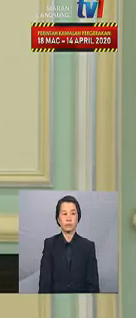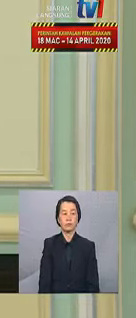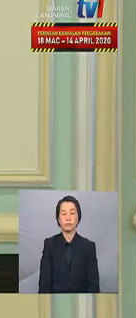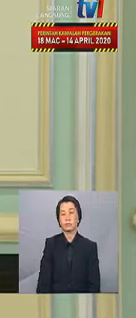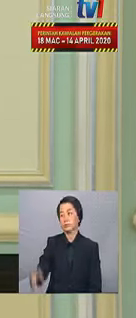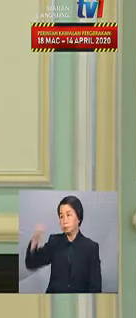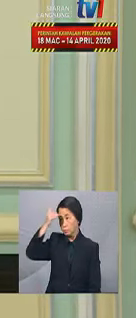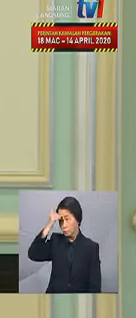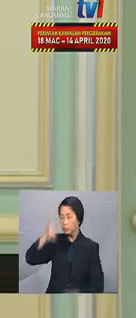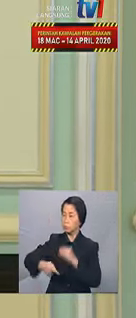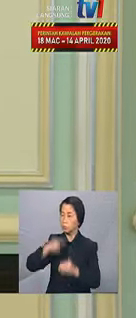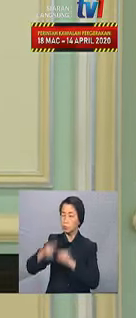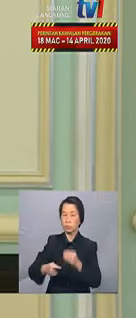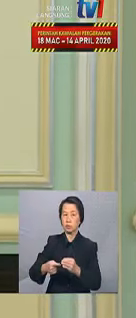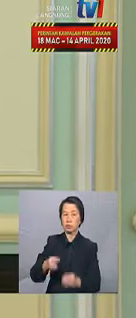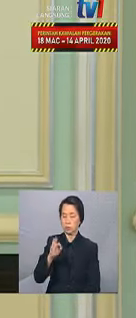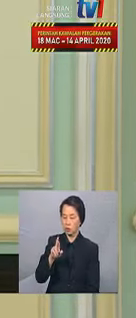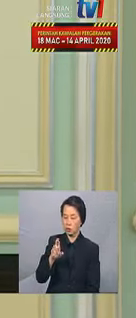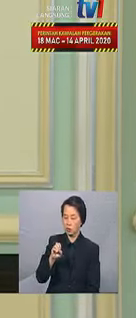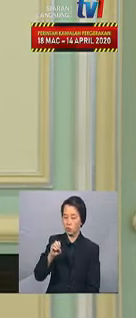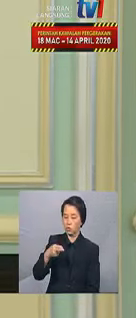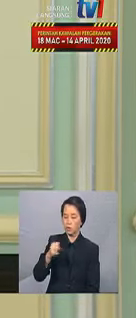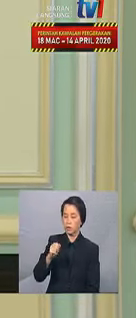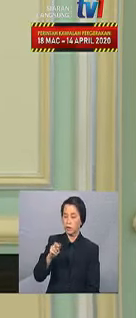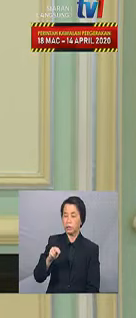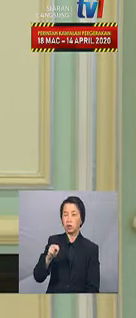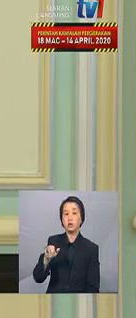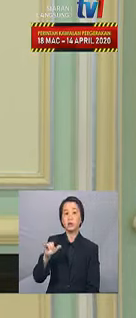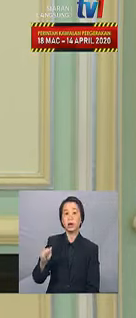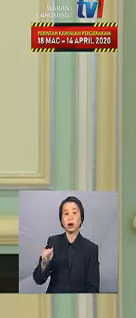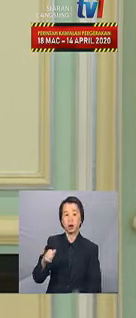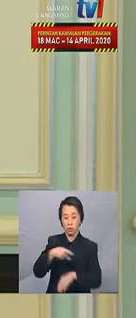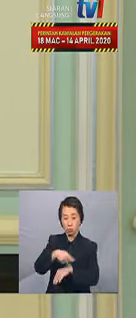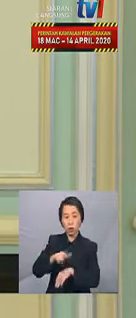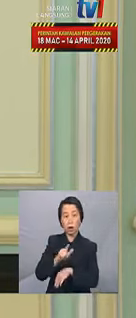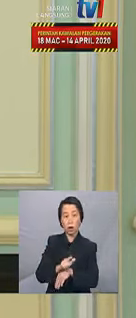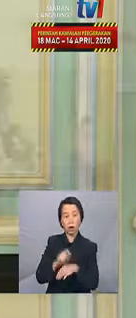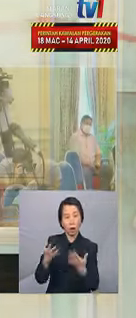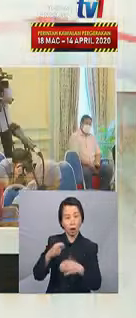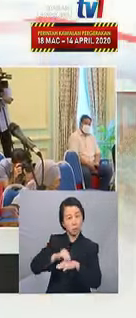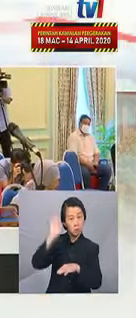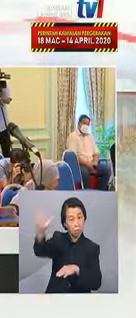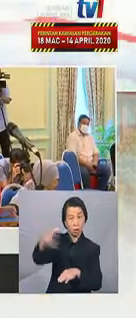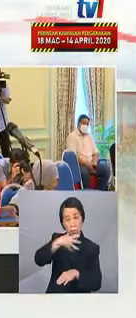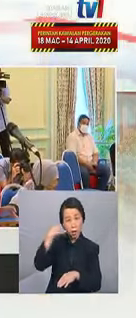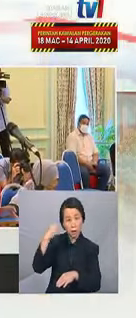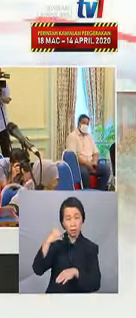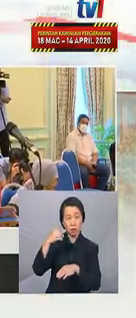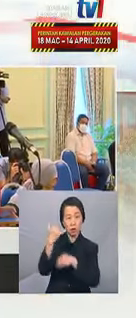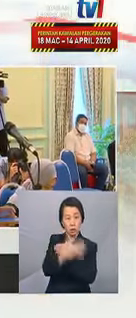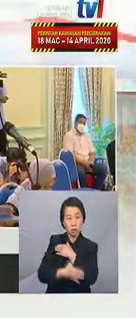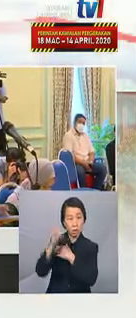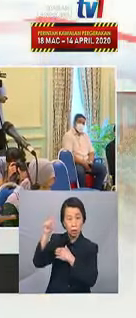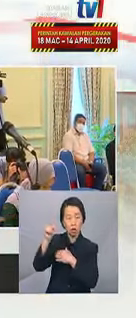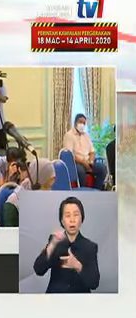Tok Sri, berkenaan pelarian Rohingya yang ditahan di Langkawi, adakah mereka akan dihantar terus ke negara mereka ataupun di kuarantin dulu selama